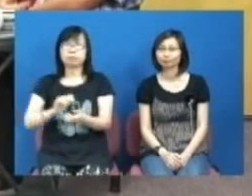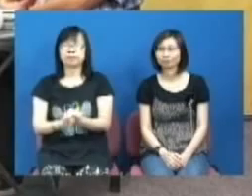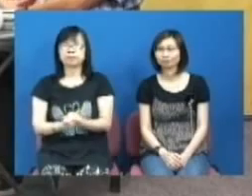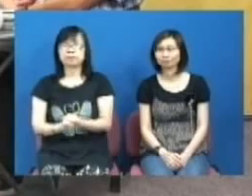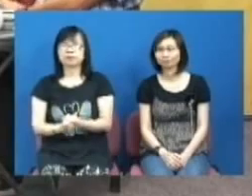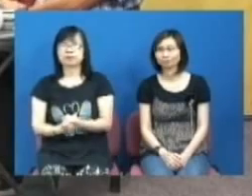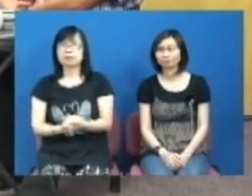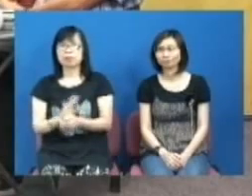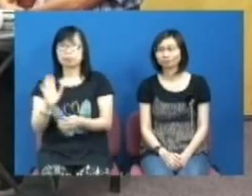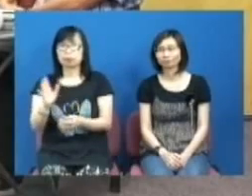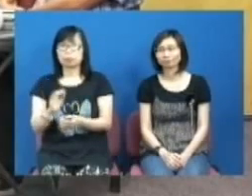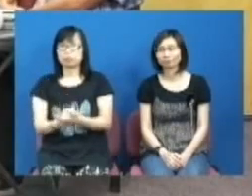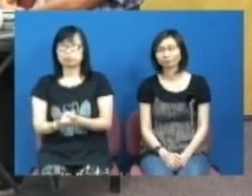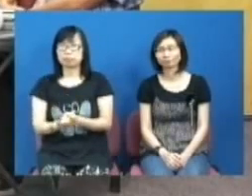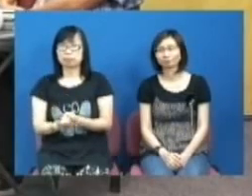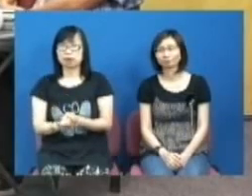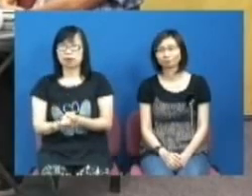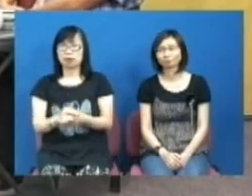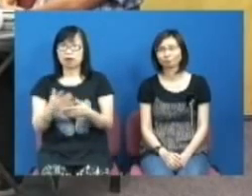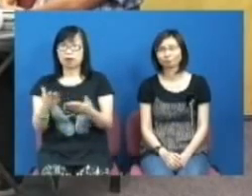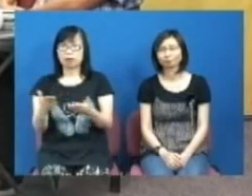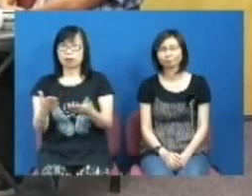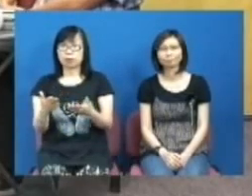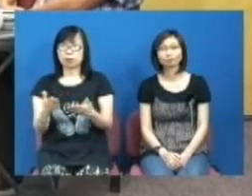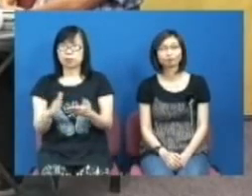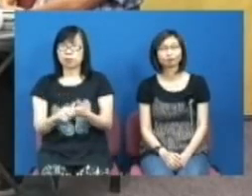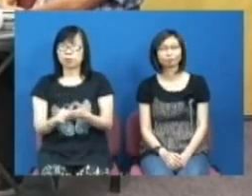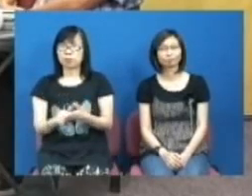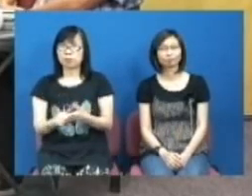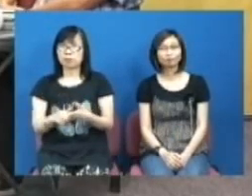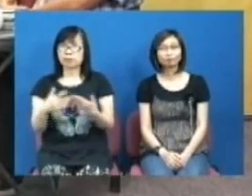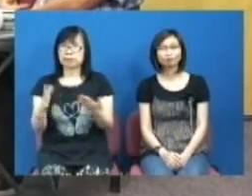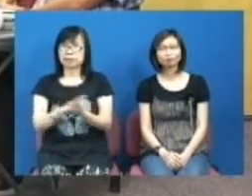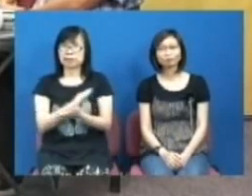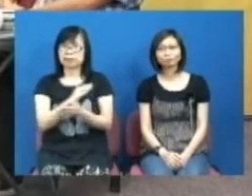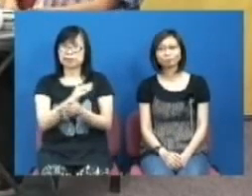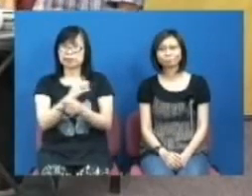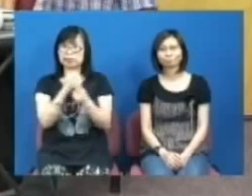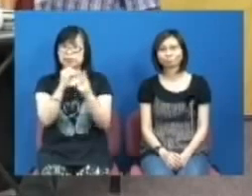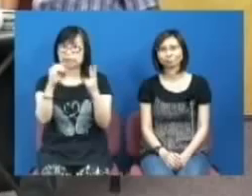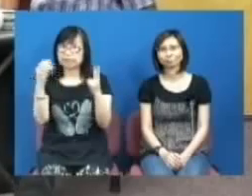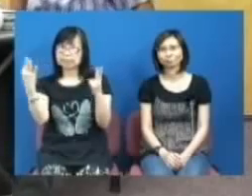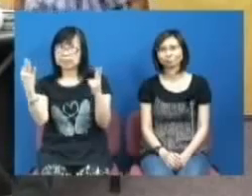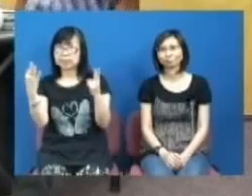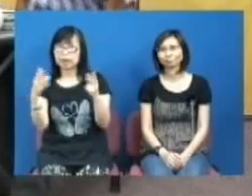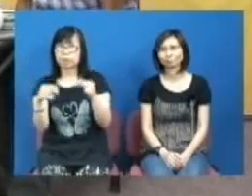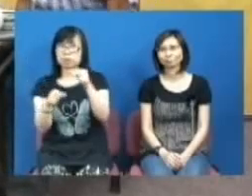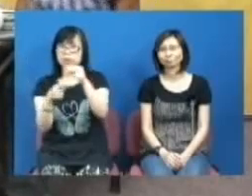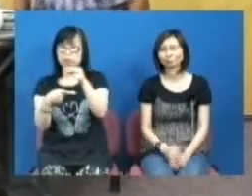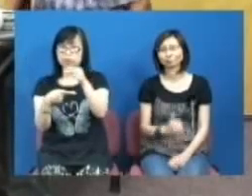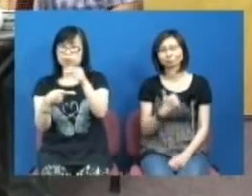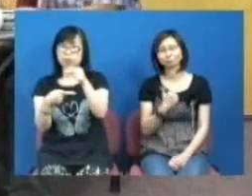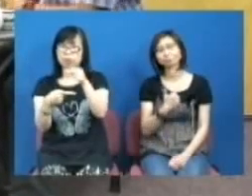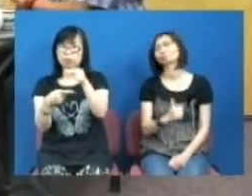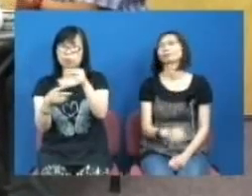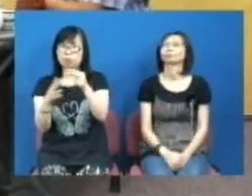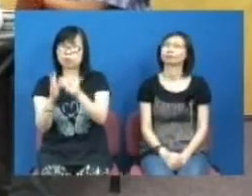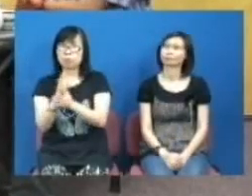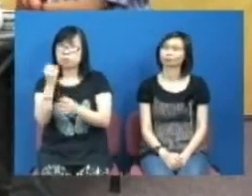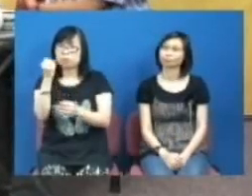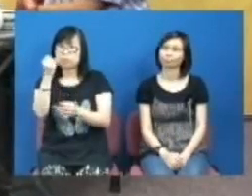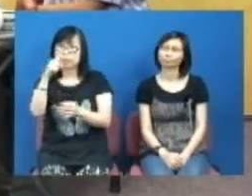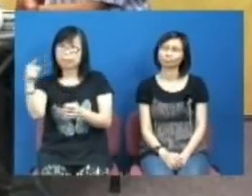頭大佬係無所作為。就算係過到得到2003年得到七月一號嗰五十萬人嘅鼓